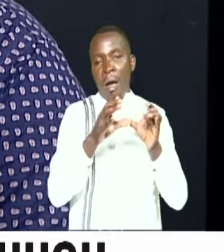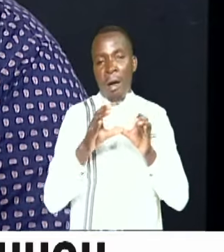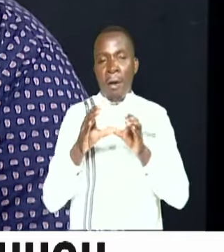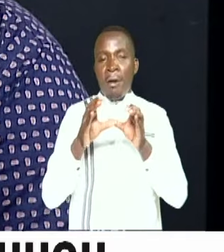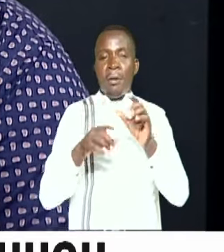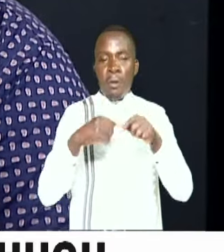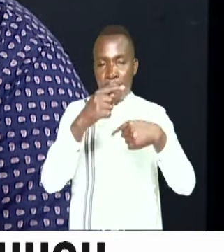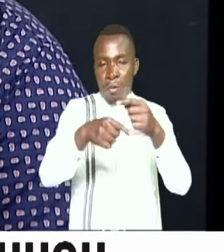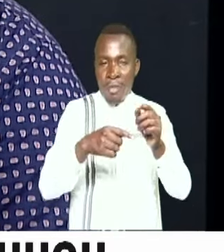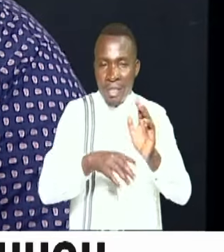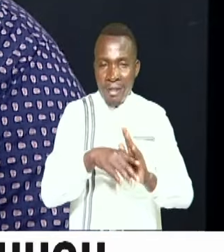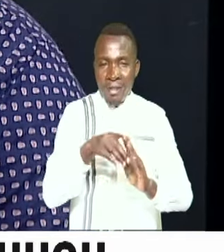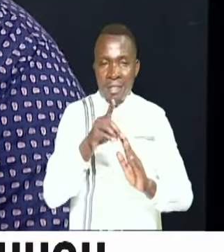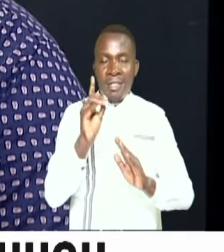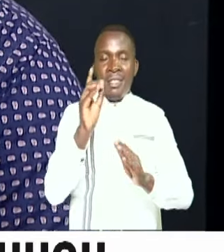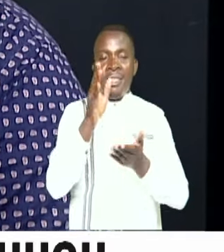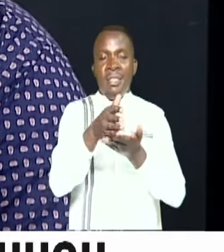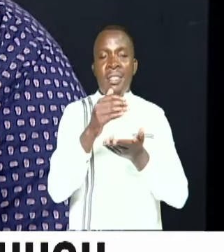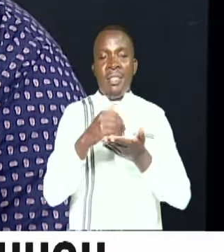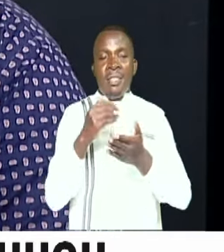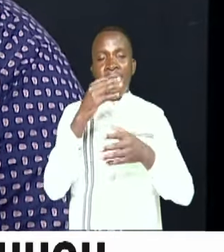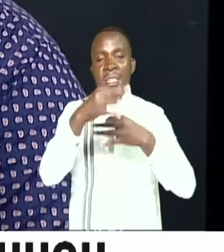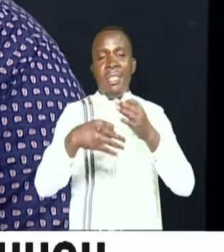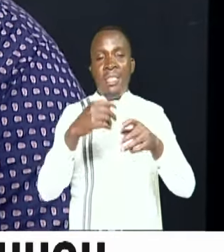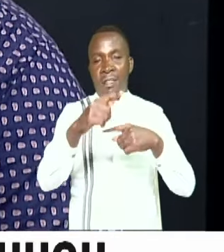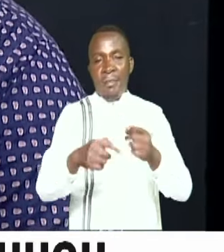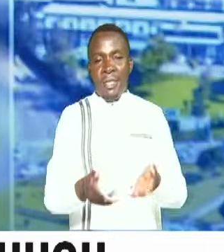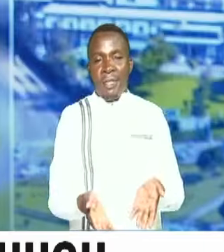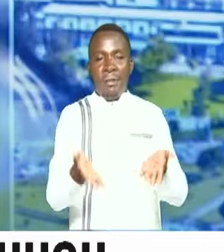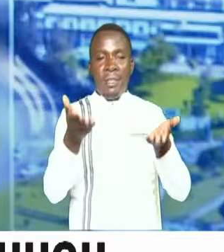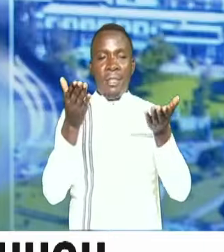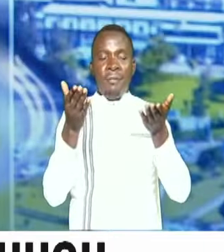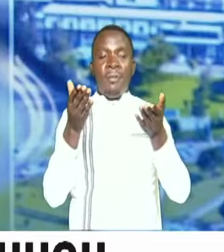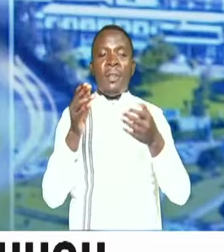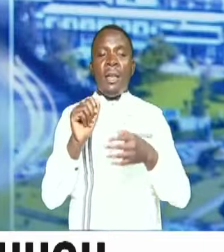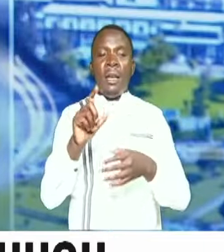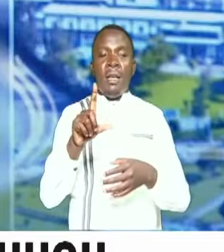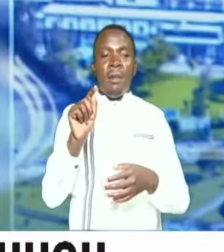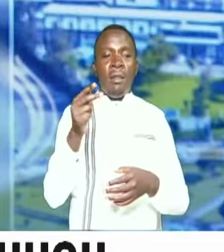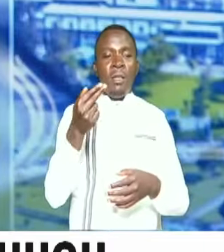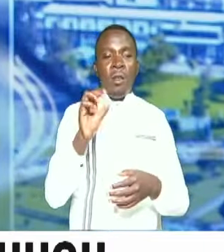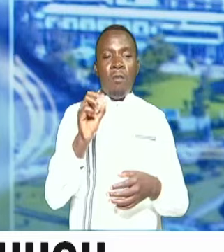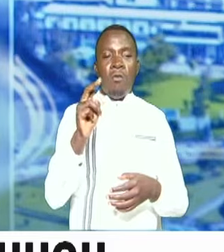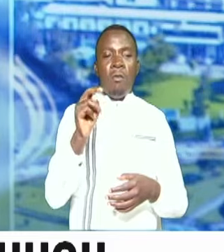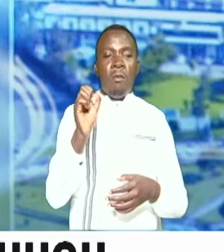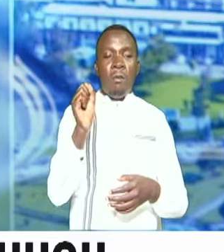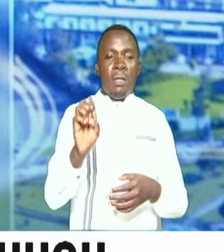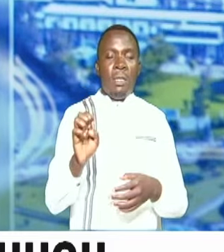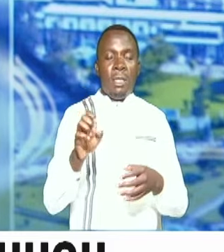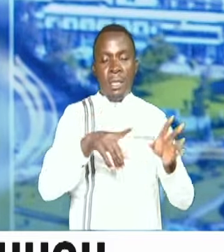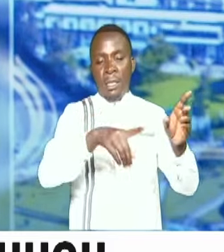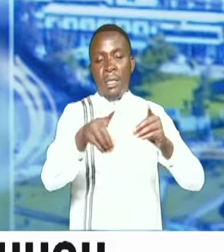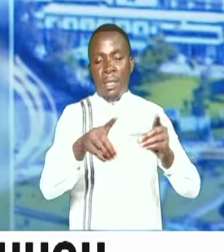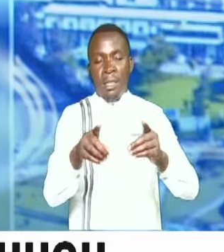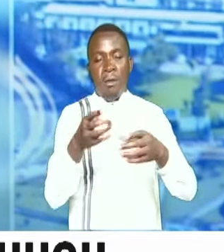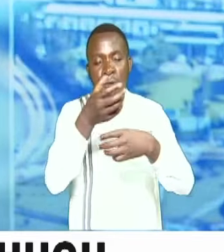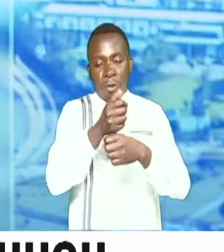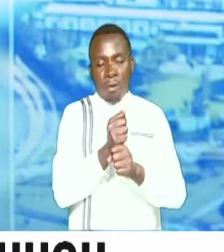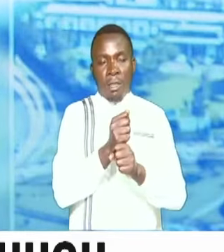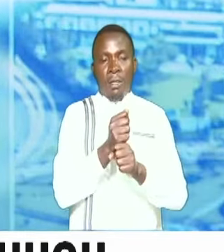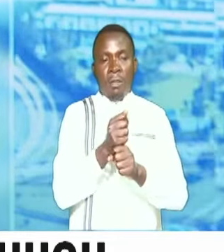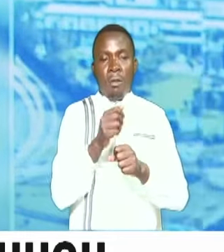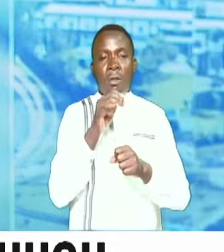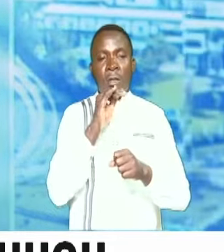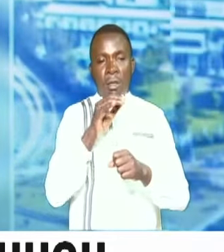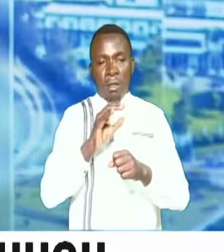imbere kugira ngo sekiteri yacu inganda ikomeze kuzamuka. Yego, na Alphonse Kwizera ni umunyamabanga nshingwabikorwa w'ishyirahamwe ry'abanyenganda. Turi kumwe kandi na